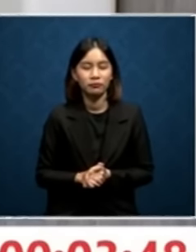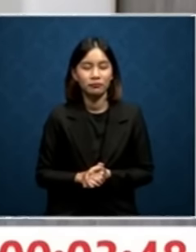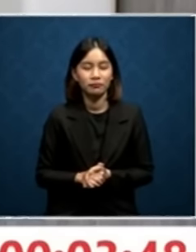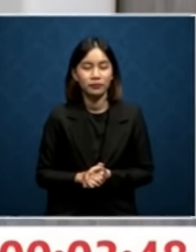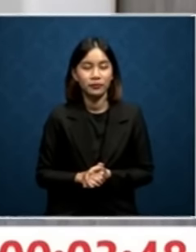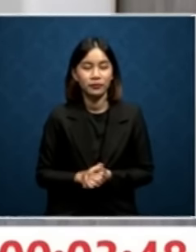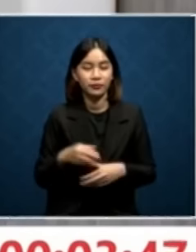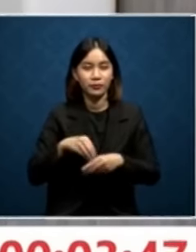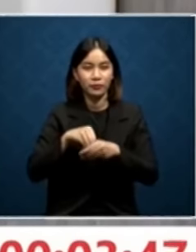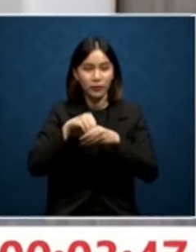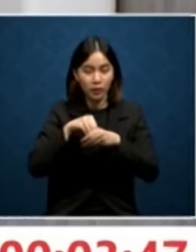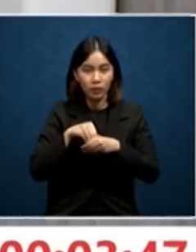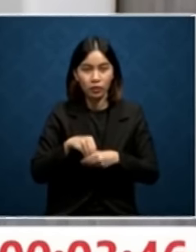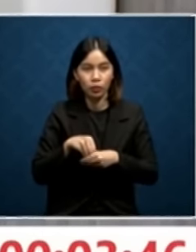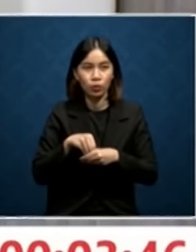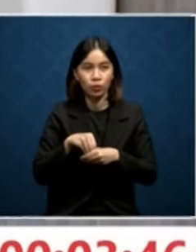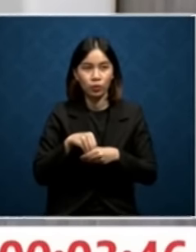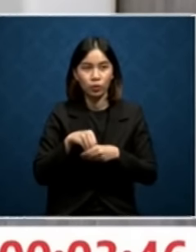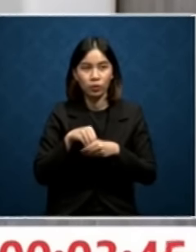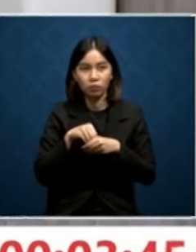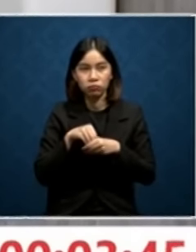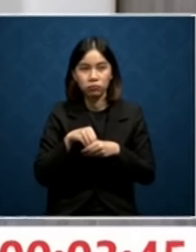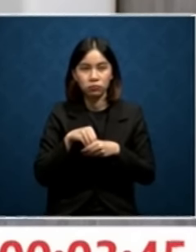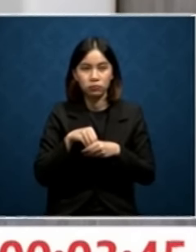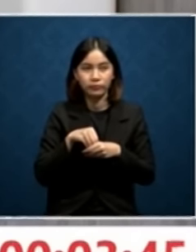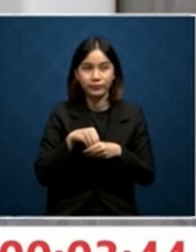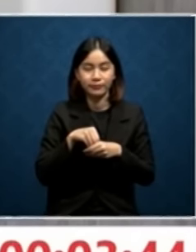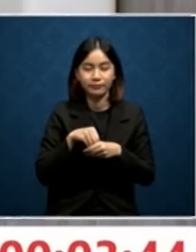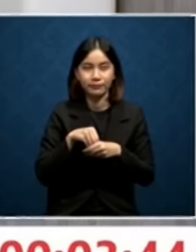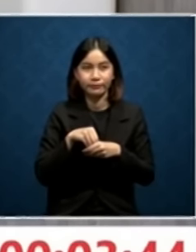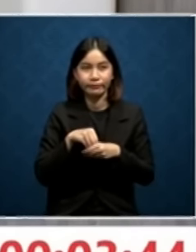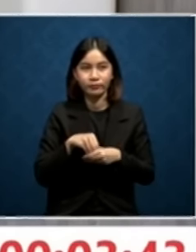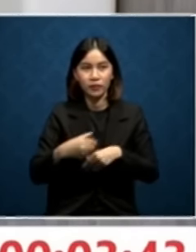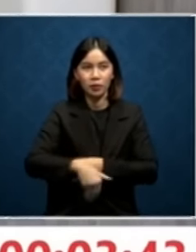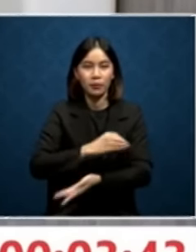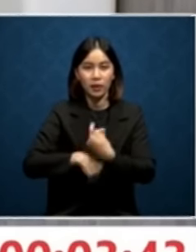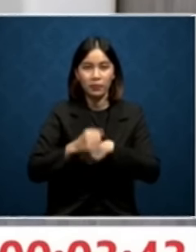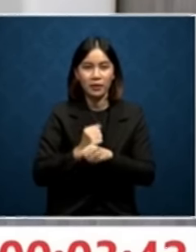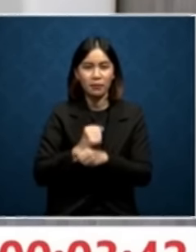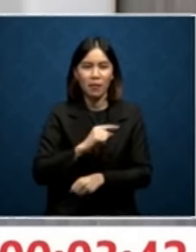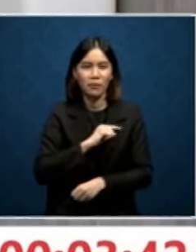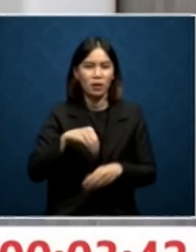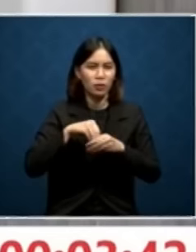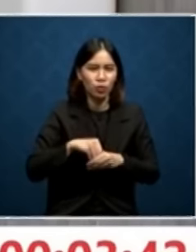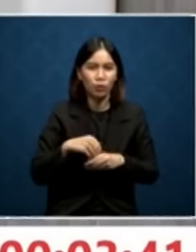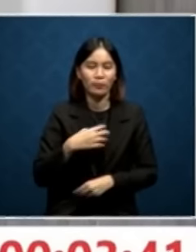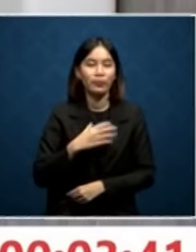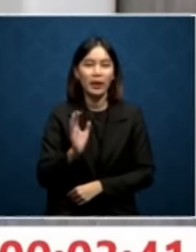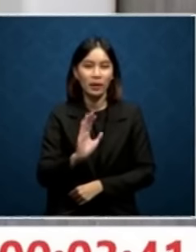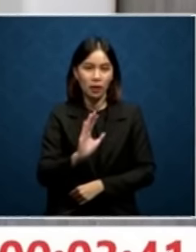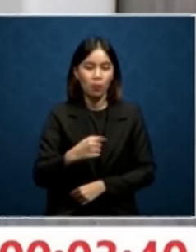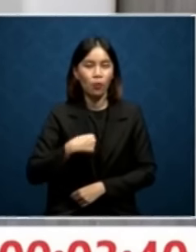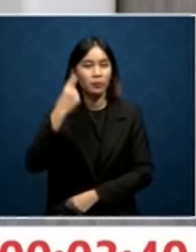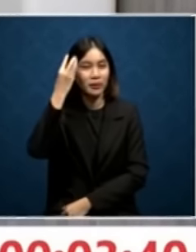มารยาทแต่การที่ออกมาพูดจารุนแรงก้าวร้าวแล้วมีการข่มขู่ในลักษณะที่จะมีการ